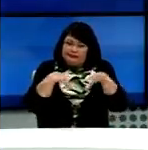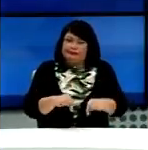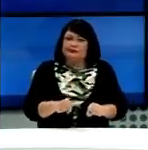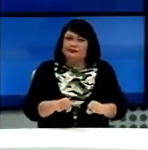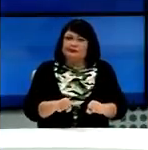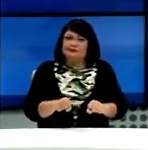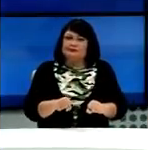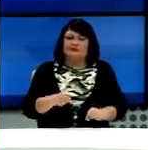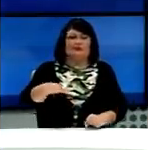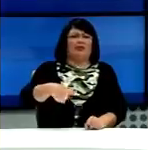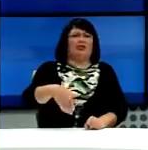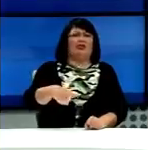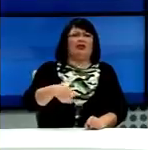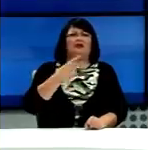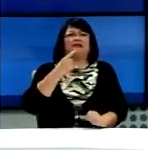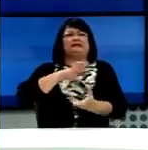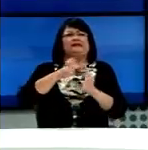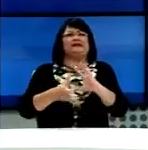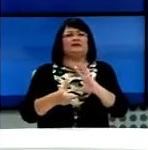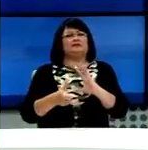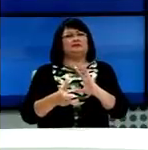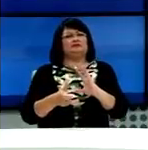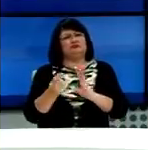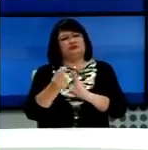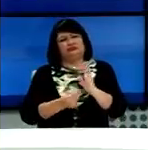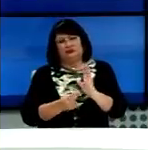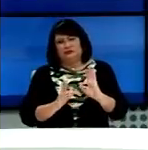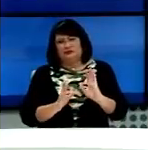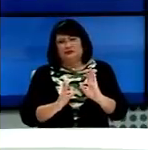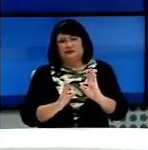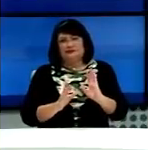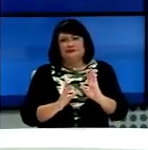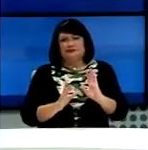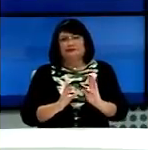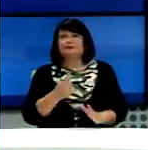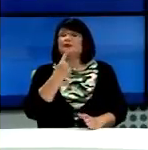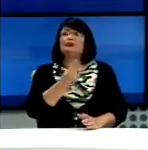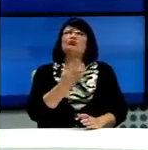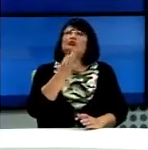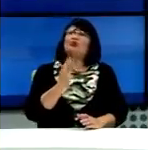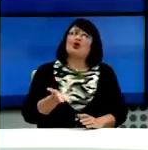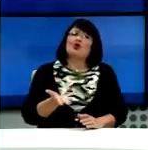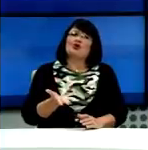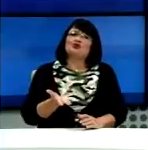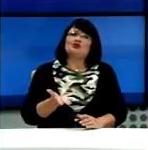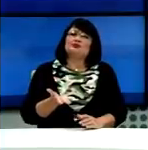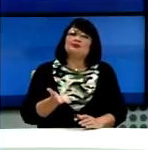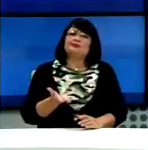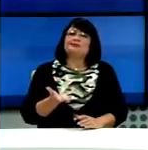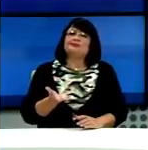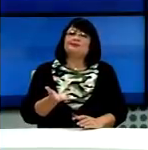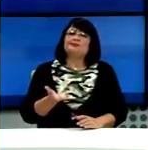κρύβει, υποτιμά, διαστρεβλώνει πολλές φορές. Και το λέω αυτό διότι αυτή